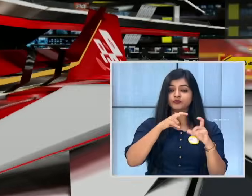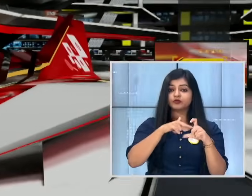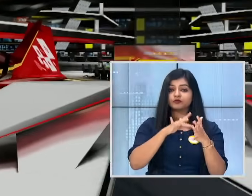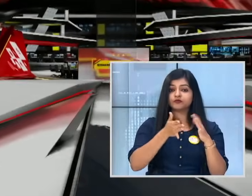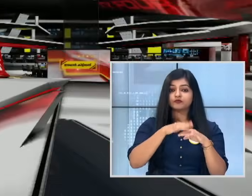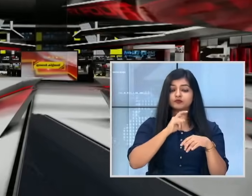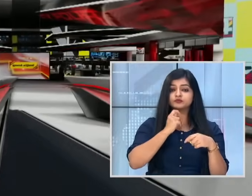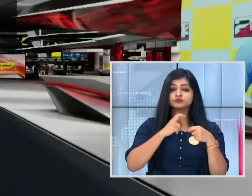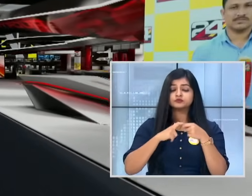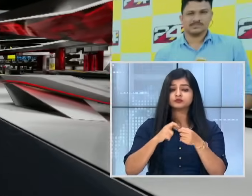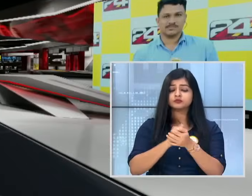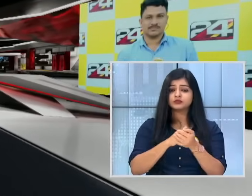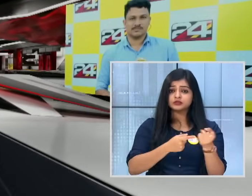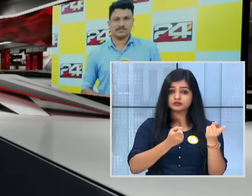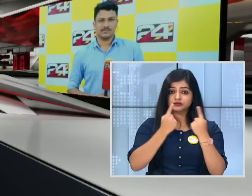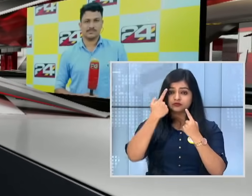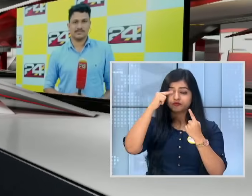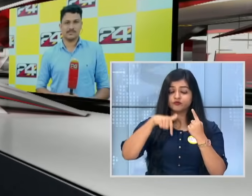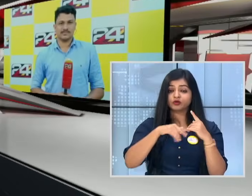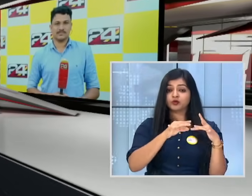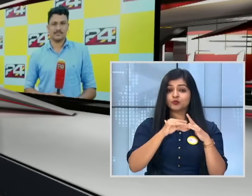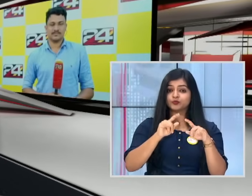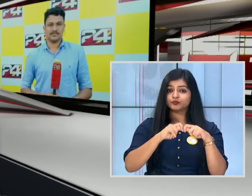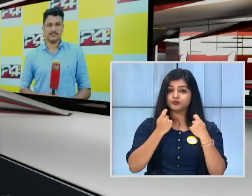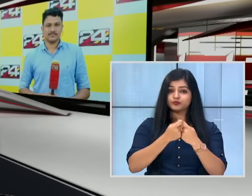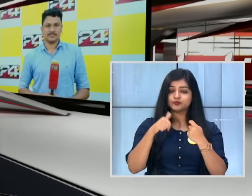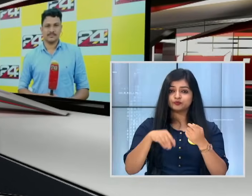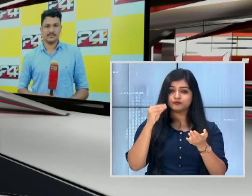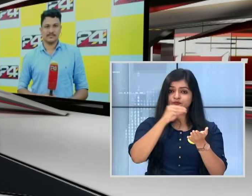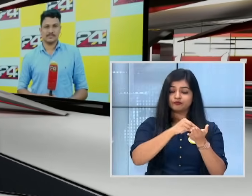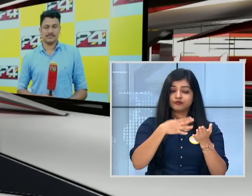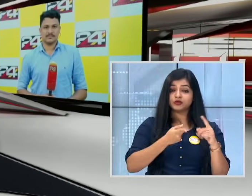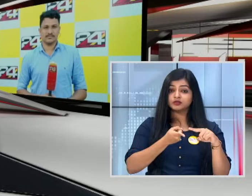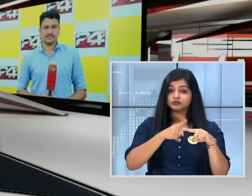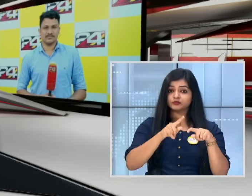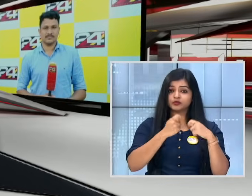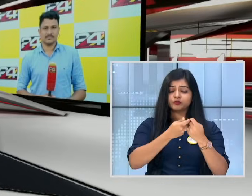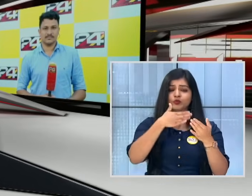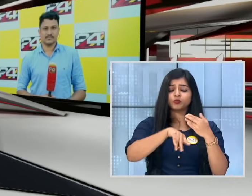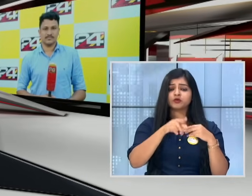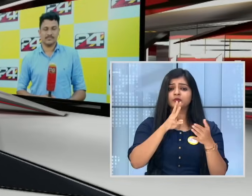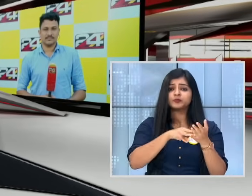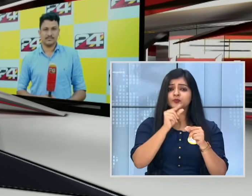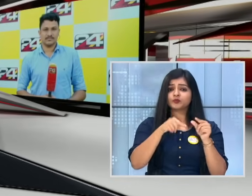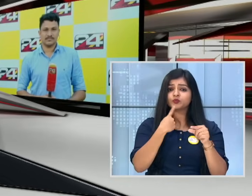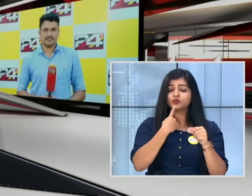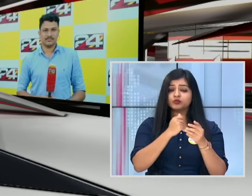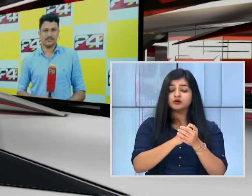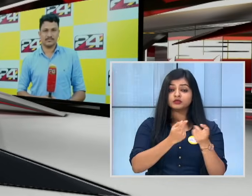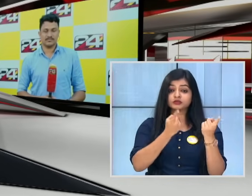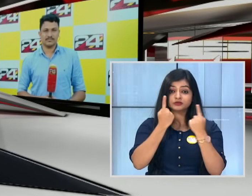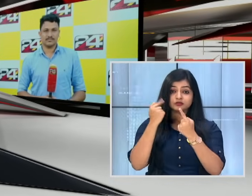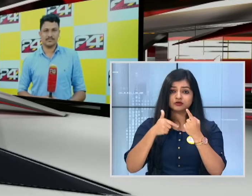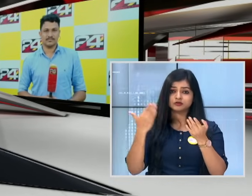നിന്നും. ശ്രീകാന്ത്, ഈ പരിശോധന നടത്താൻ വിദഗ്ധ സംഘത്തെ നിയോഗിച്ചിട്ടുണ്ടല്ലോ. ഈ സംഘത്തിൽ ആരെല്ലാം ഉണ്ട്? ഇവരുടെ പരിശോധന എപ്പോൾ